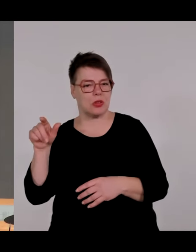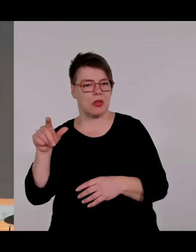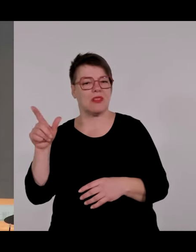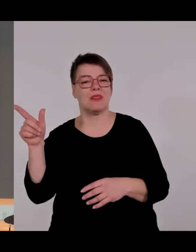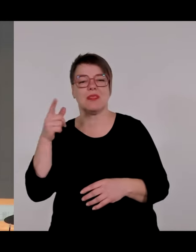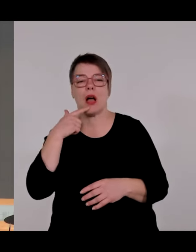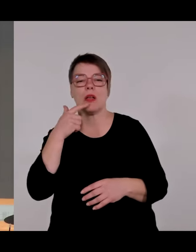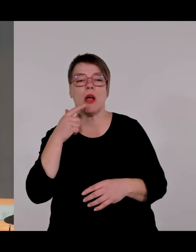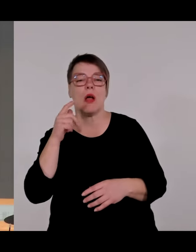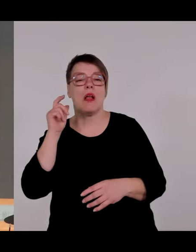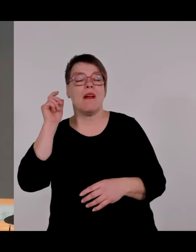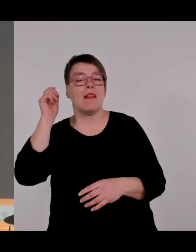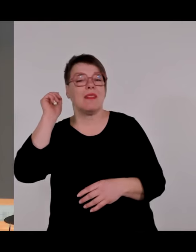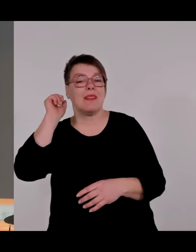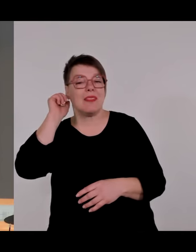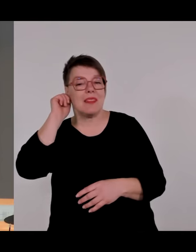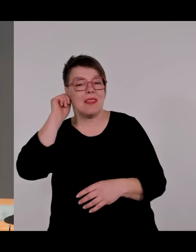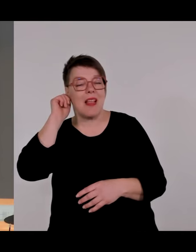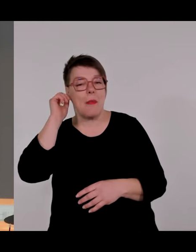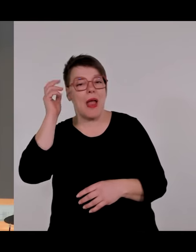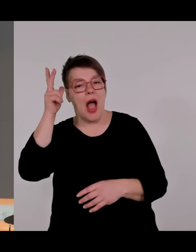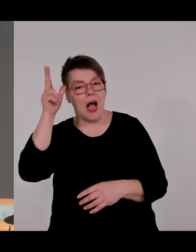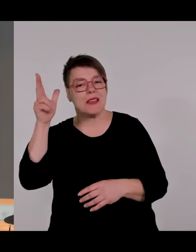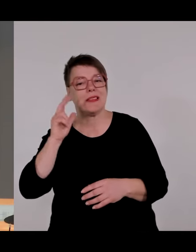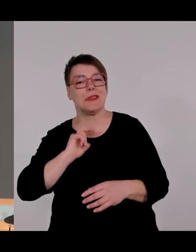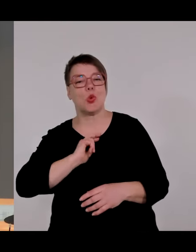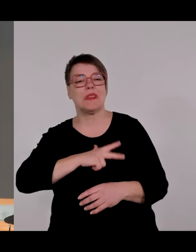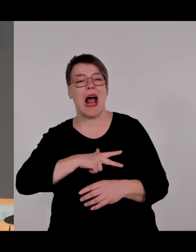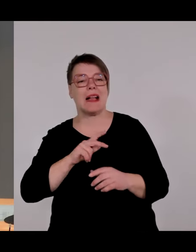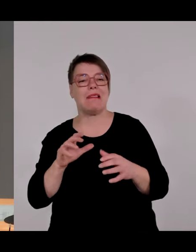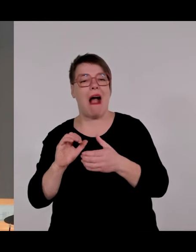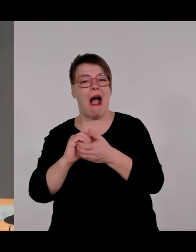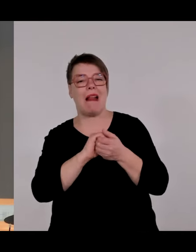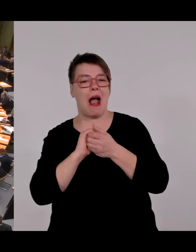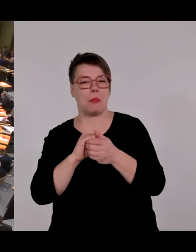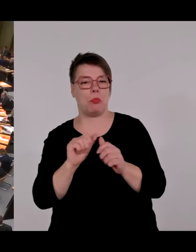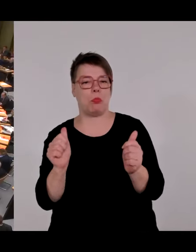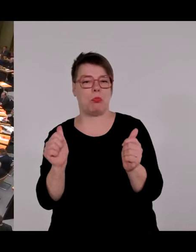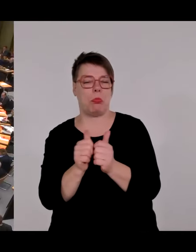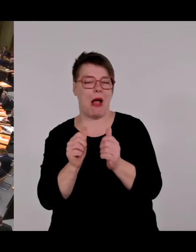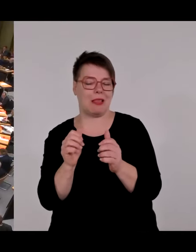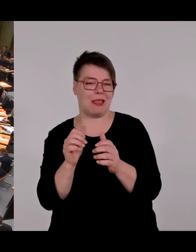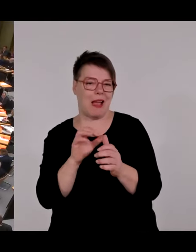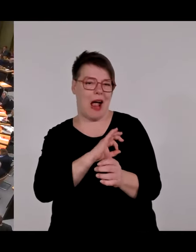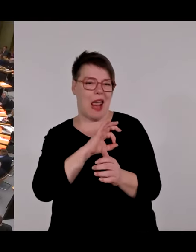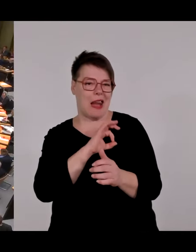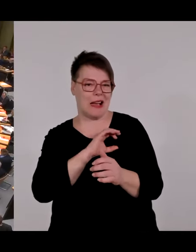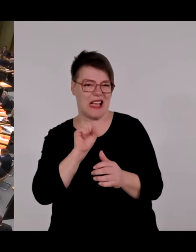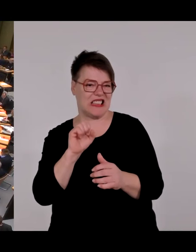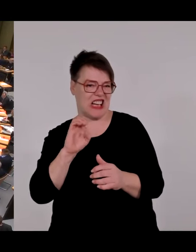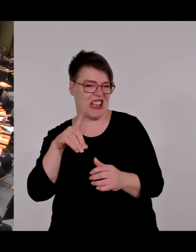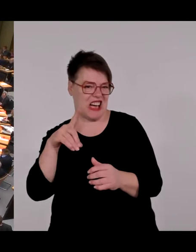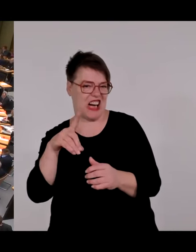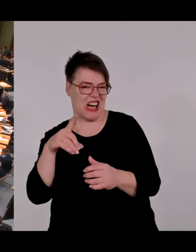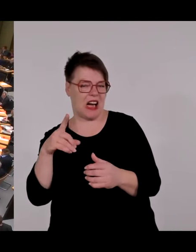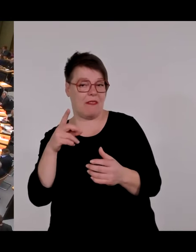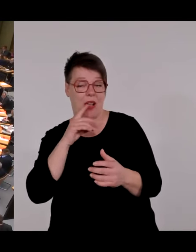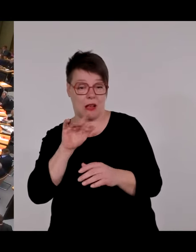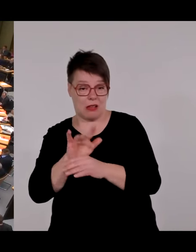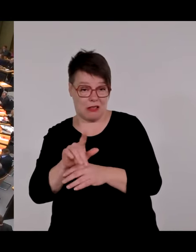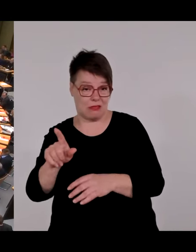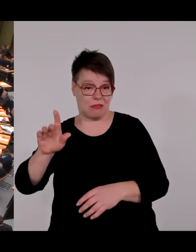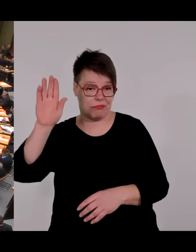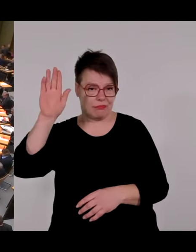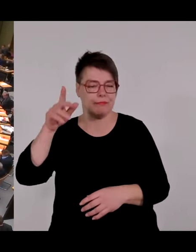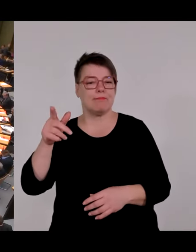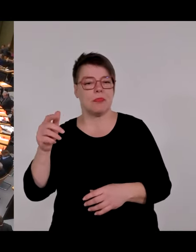Lachens als Reaktion auf den ersten Ordnungsruf stattgeben möchte, den bitte ich um das Handzeichen. Das ist die AfD-Fraktion. Gegenstimmen.